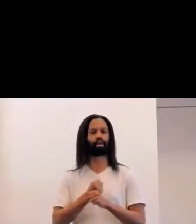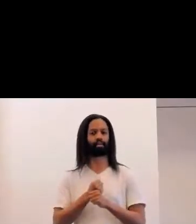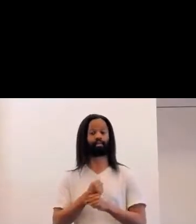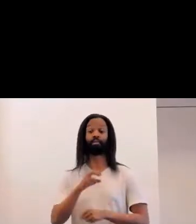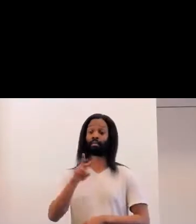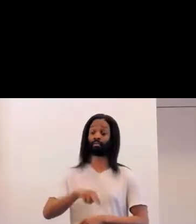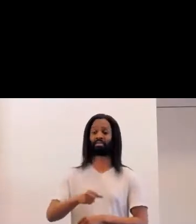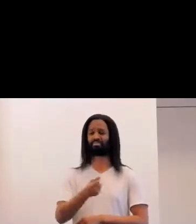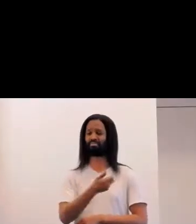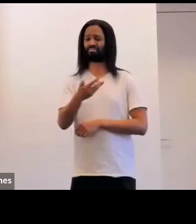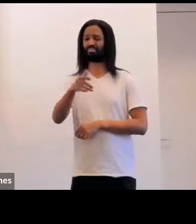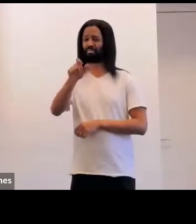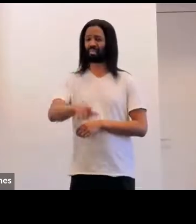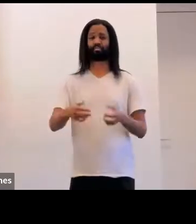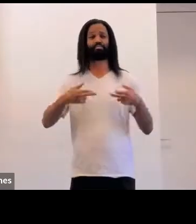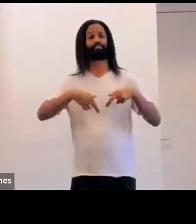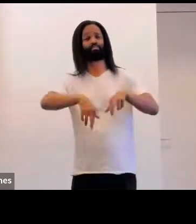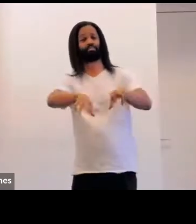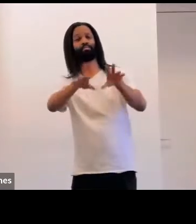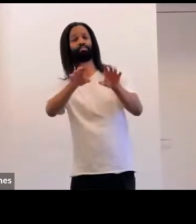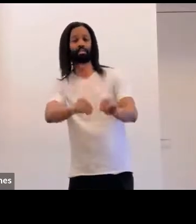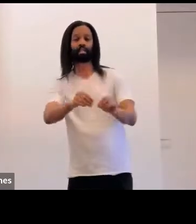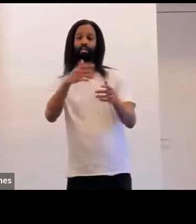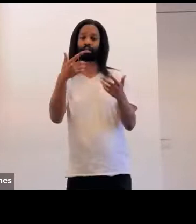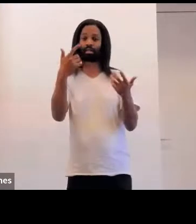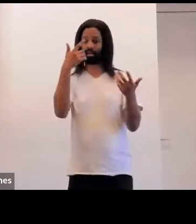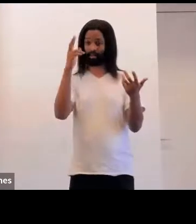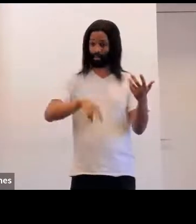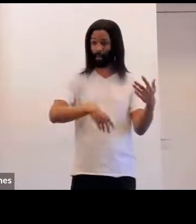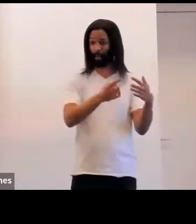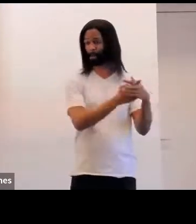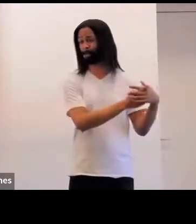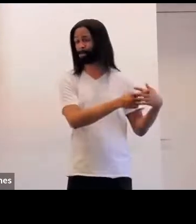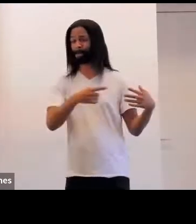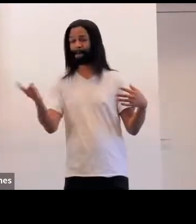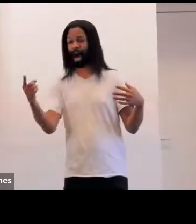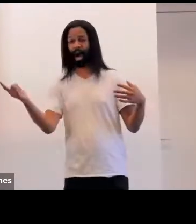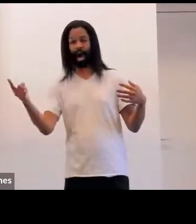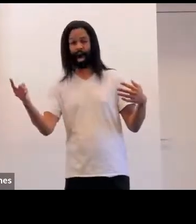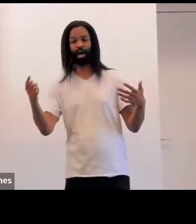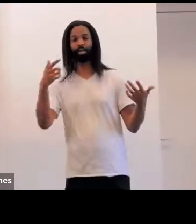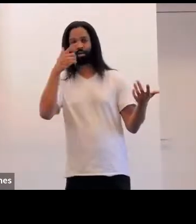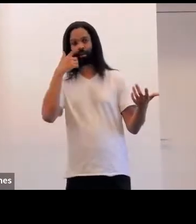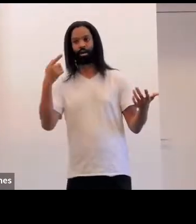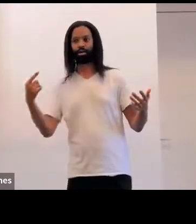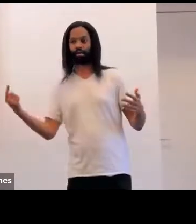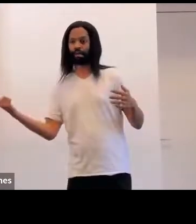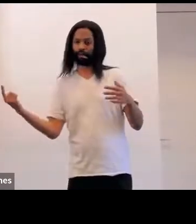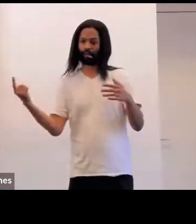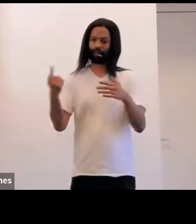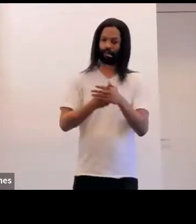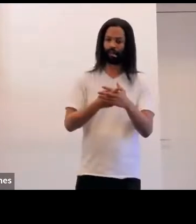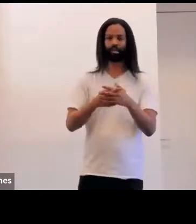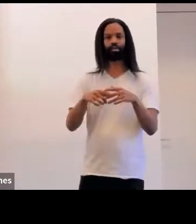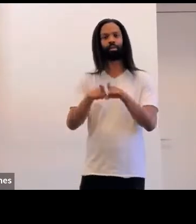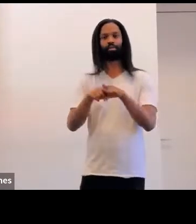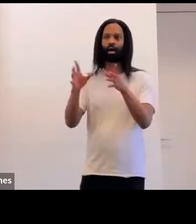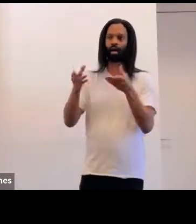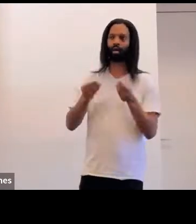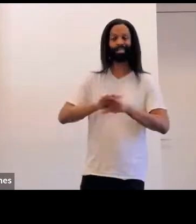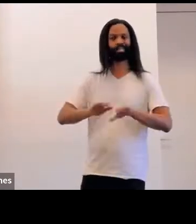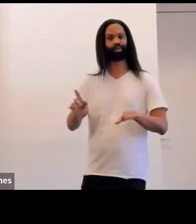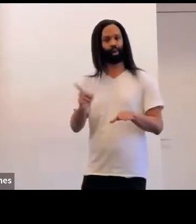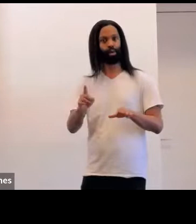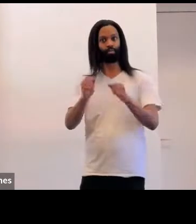très nombreuses années, de retrouver le chemin, non pas seulement de l'hébergement, mais du logement, puisque la question du logement